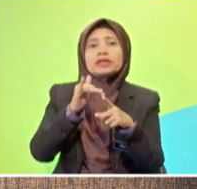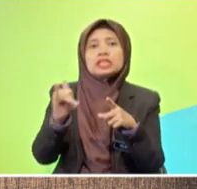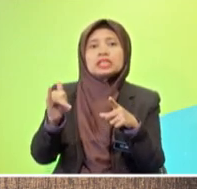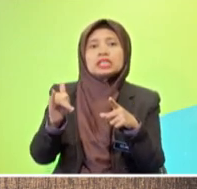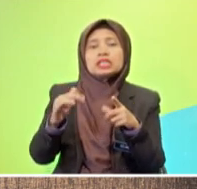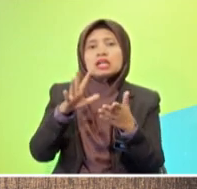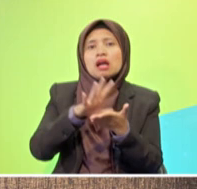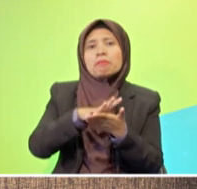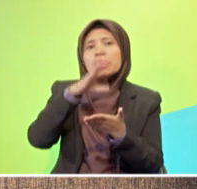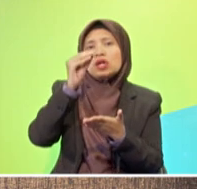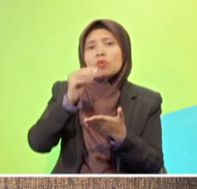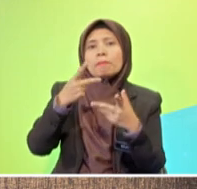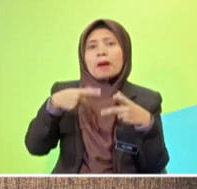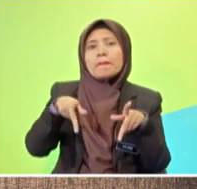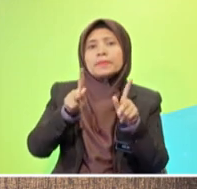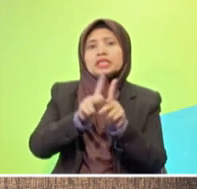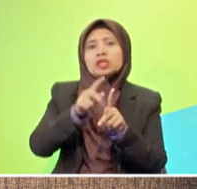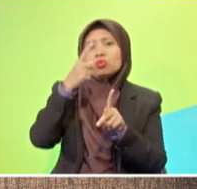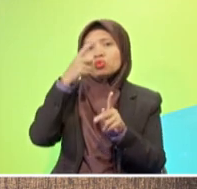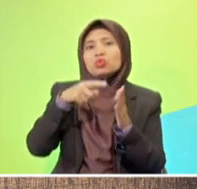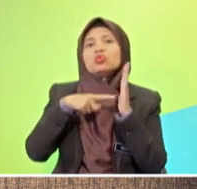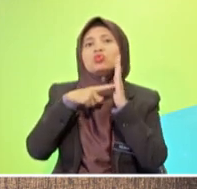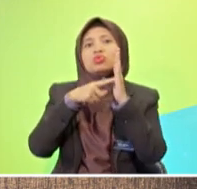maklumat penting yang menunjukkan kunci